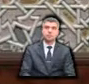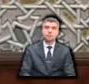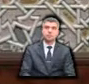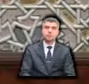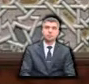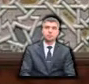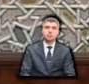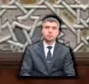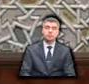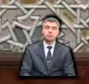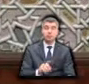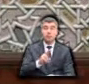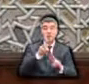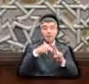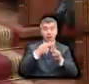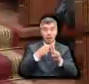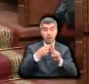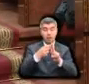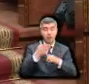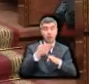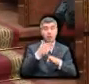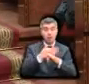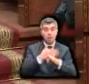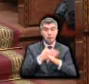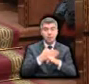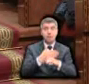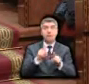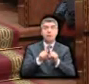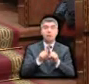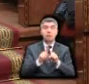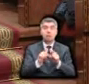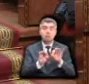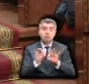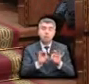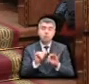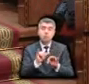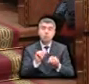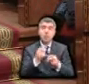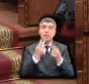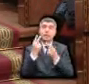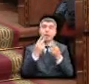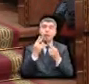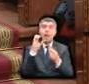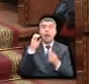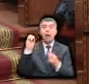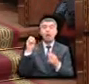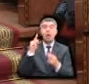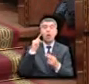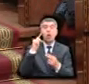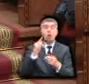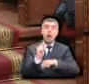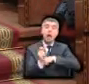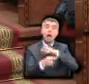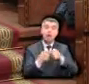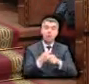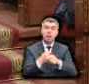سي حمولي، أنا جاوبتك، قلت لك جاوبتك على المستوى الهيكلي. راه 22 ألف كيلومتر هذه طرق قروية